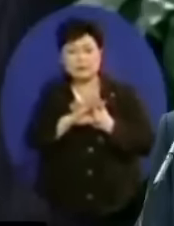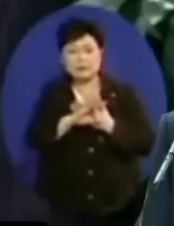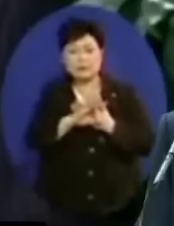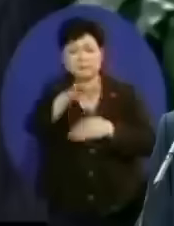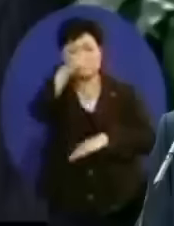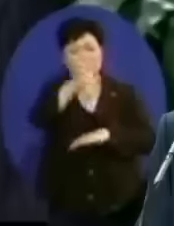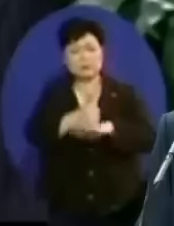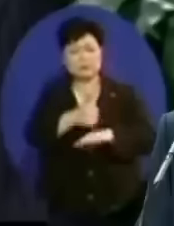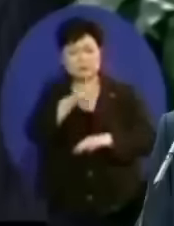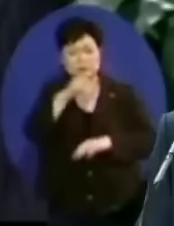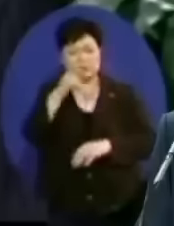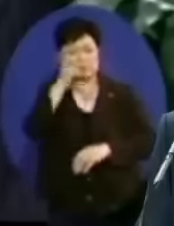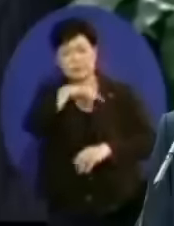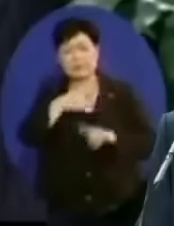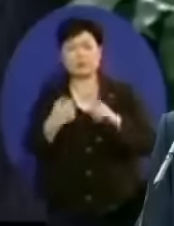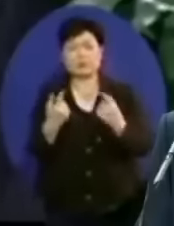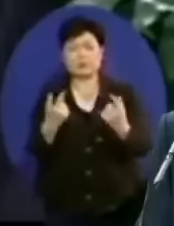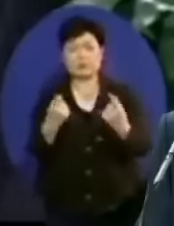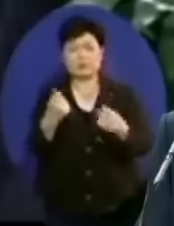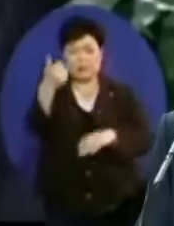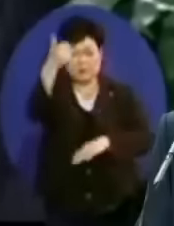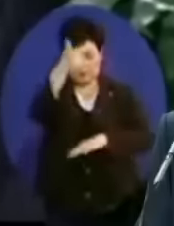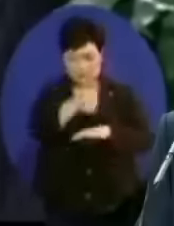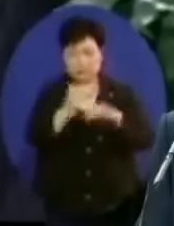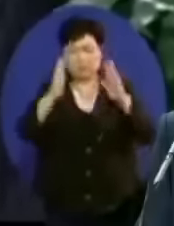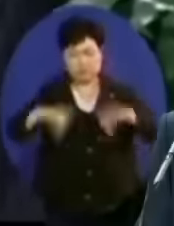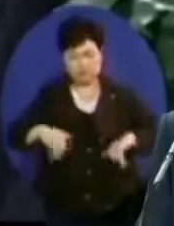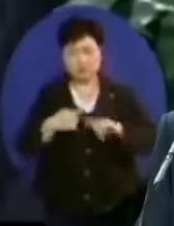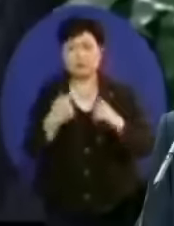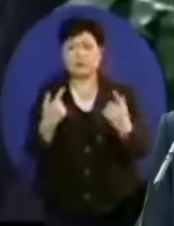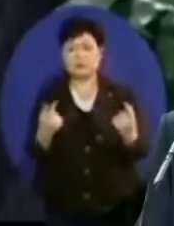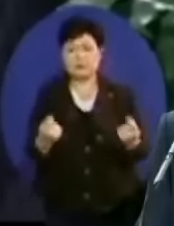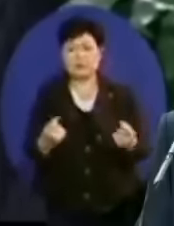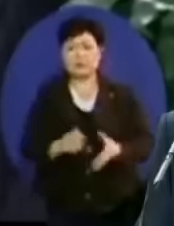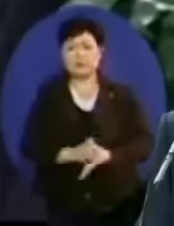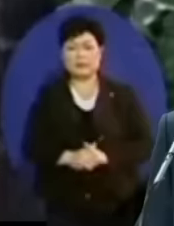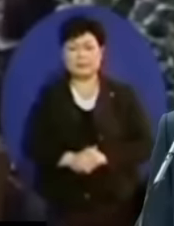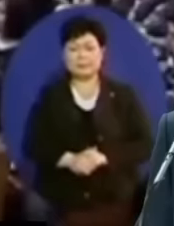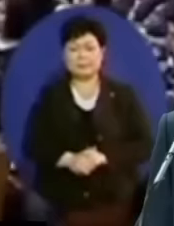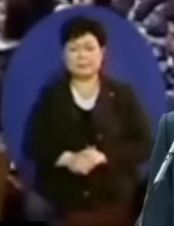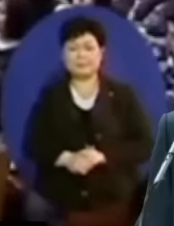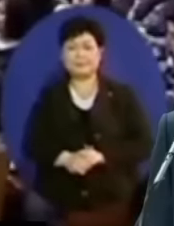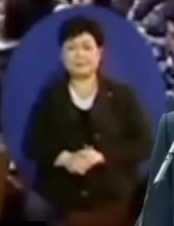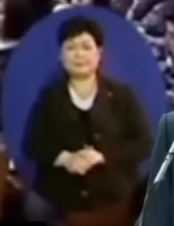좋지 않다는 것입니다. 끝이 무너지고 말아요.